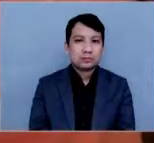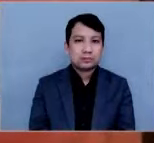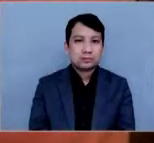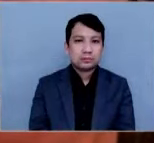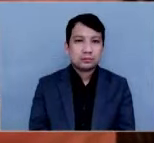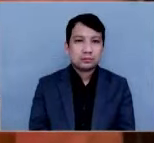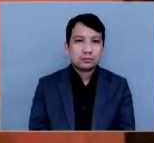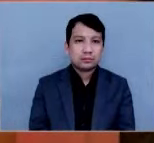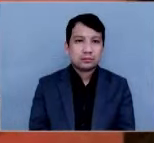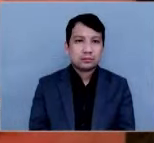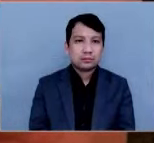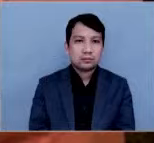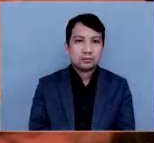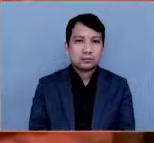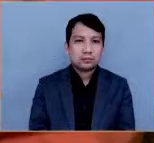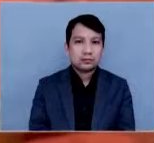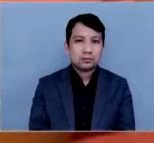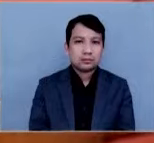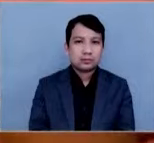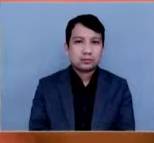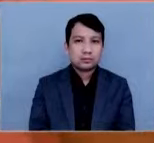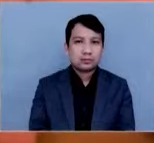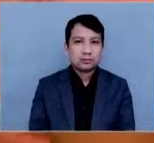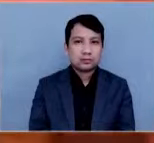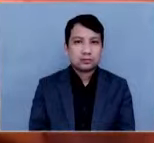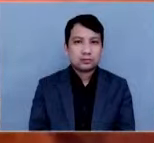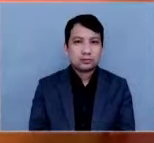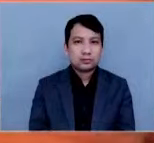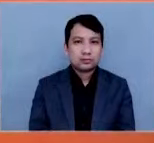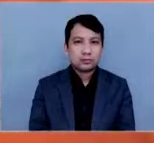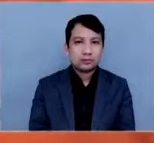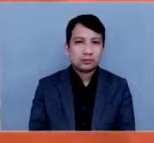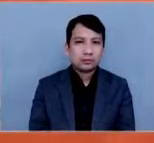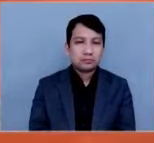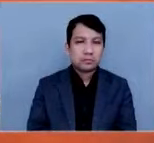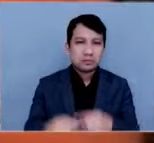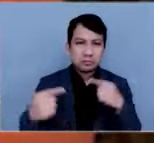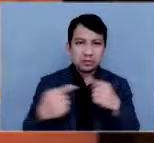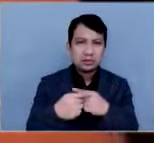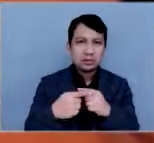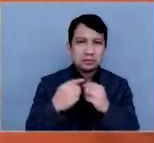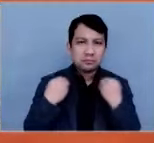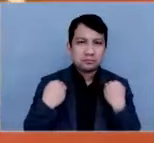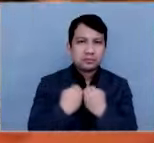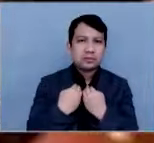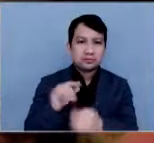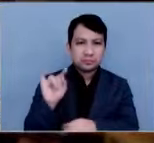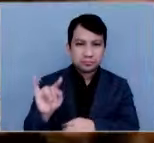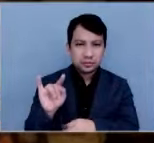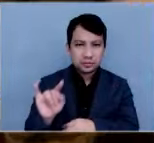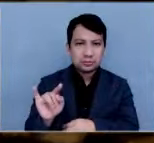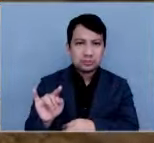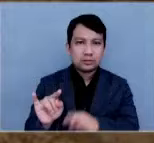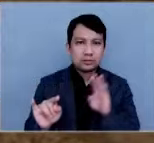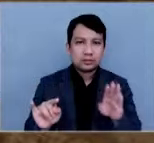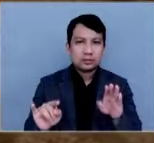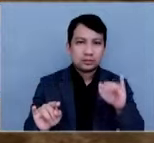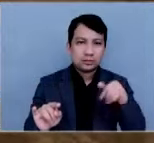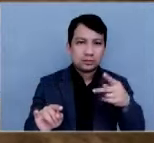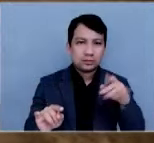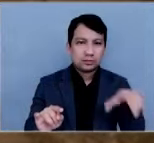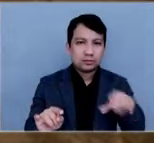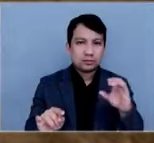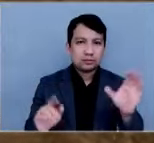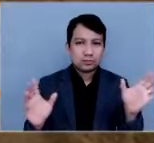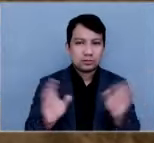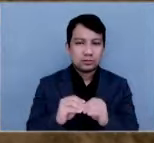kami, sinisigawan nyo kami, kami ang bayaran. Nagkainitan ang ilang miyembro ng media at Kingdom of Jesus Christ sa harapan